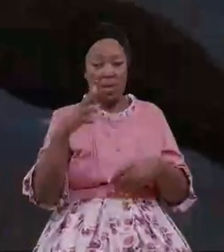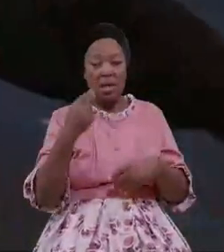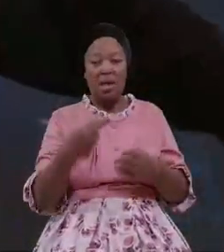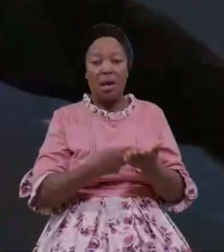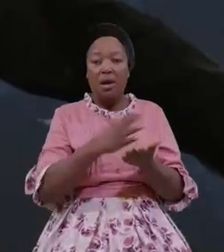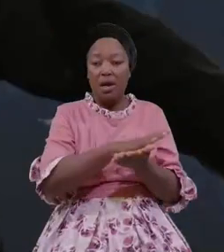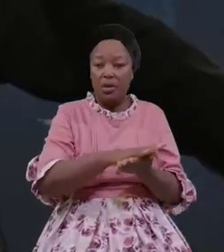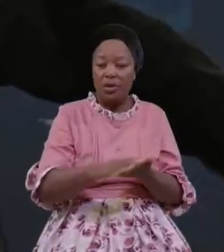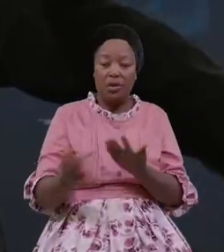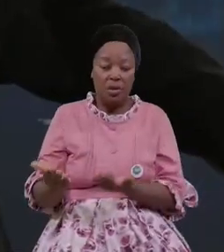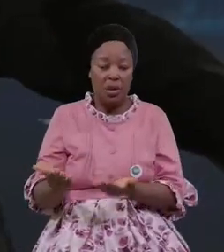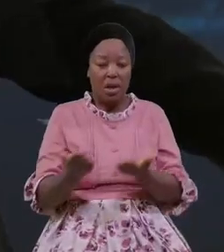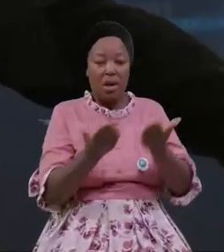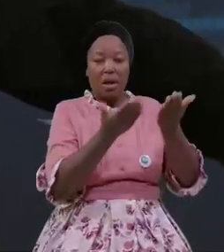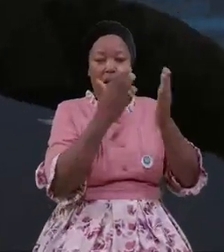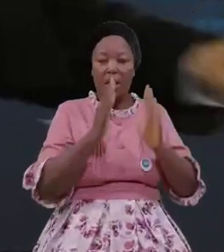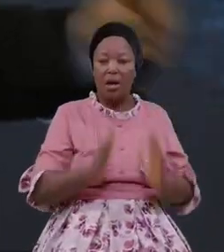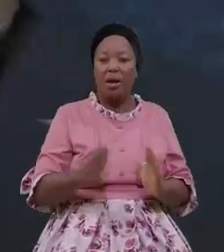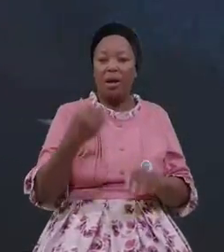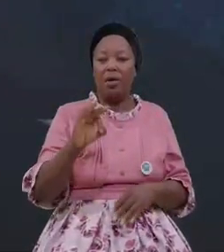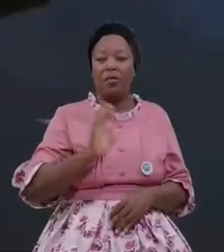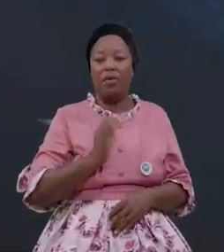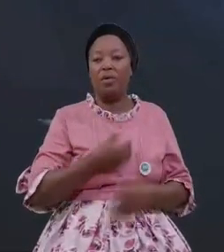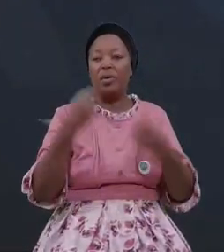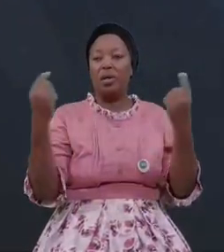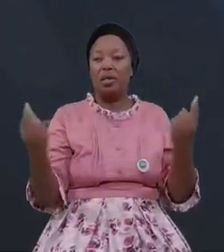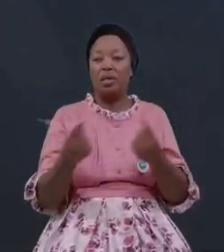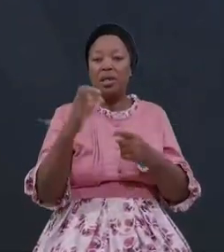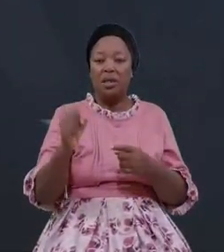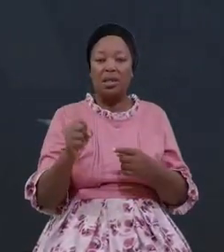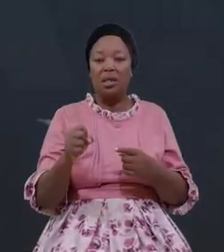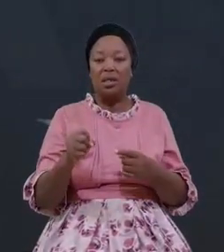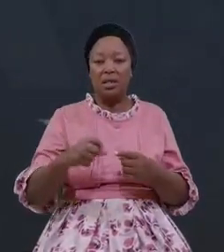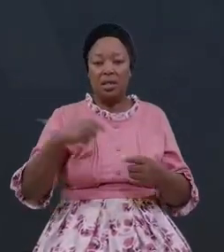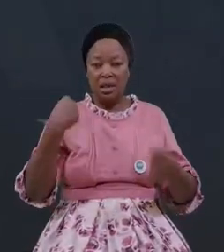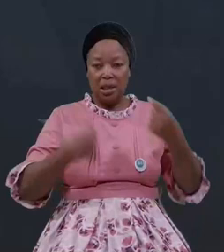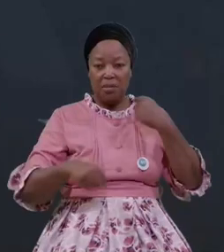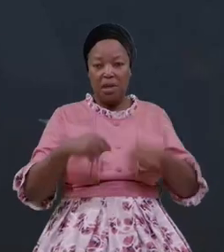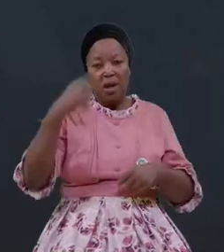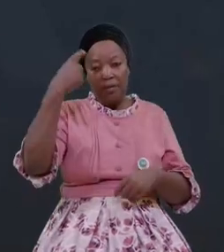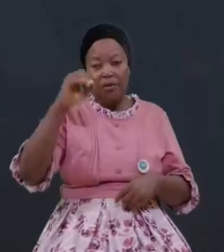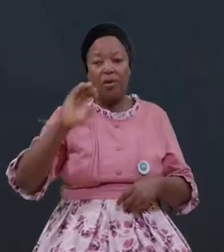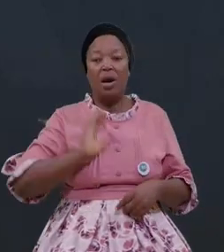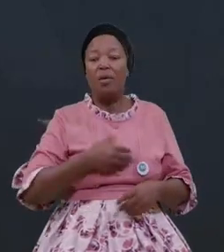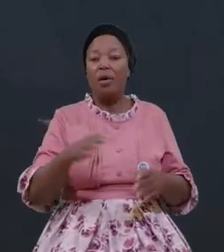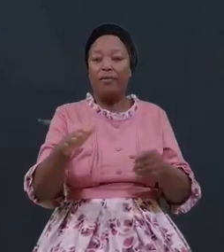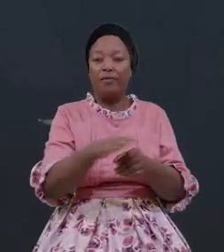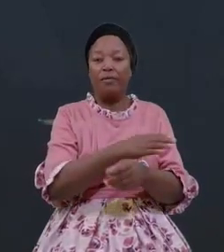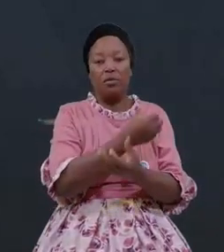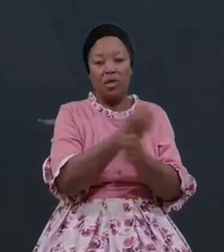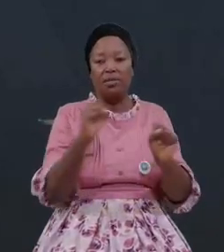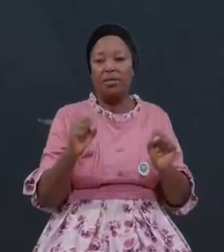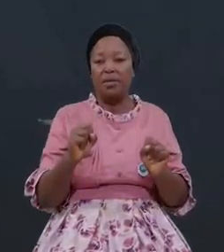voir le juste porteur de nos péchés frappés pour notre pleine